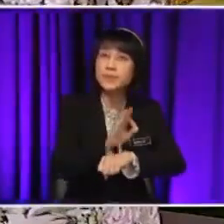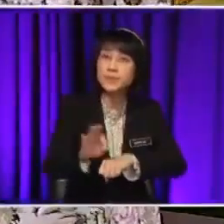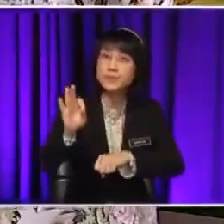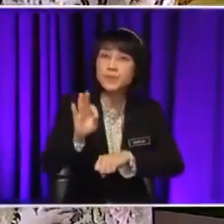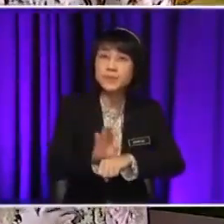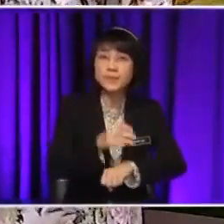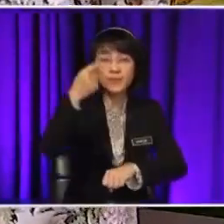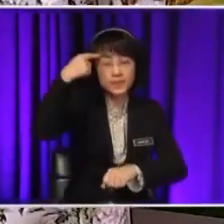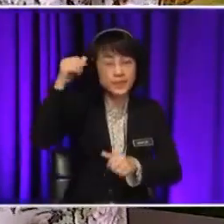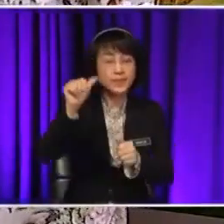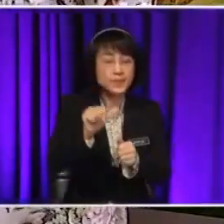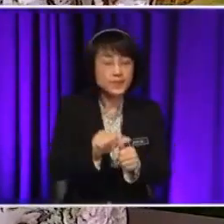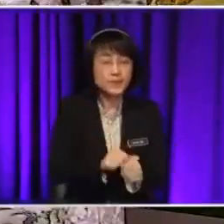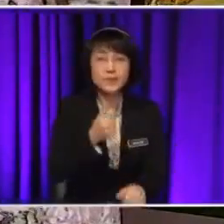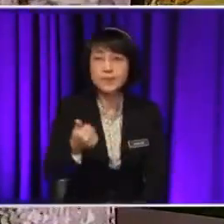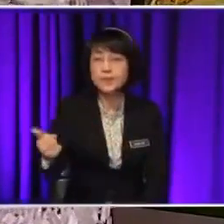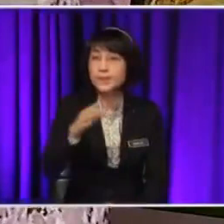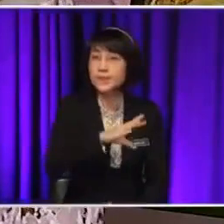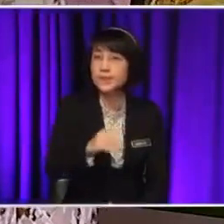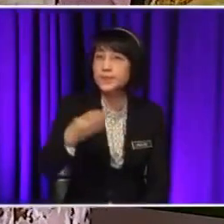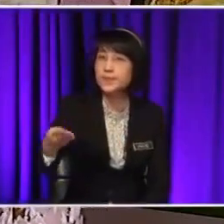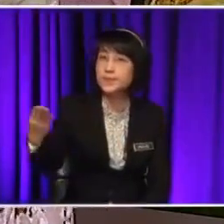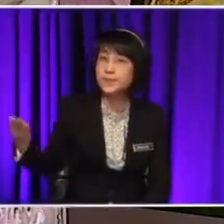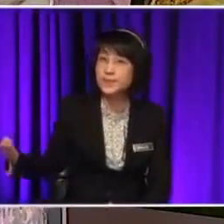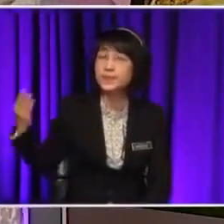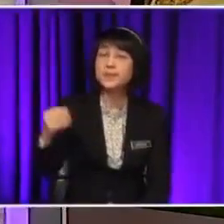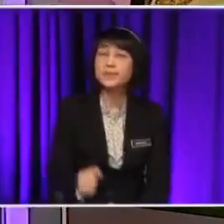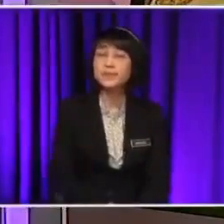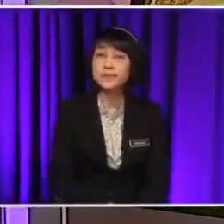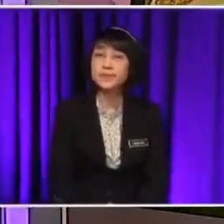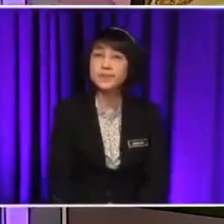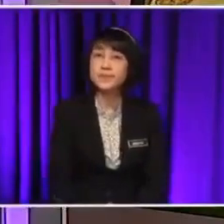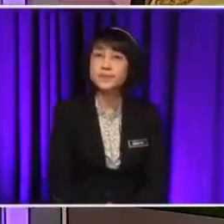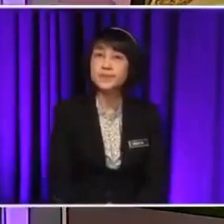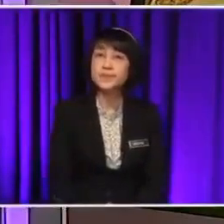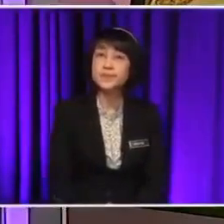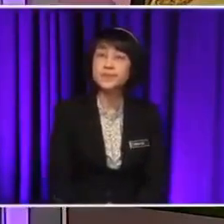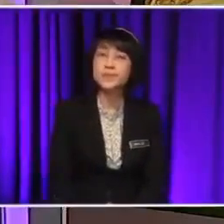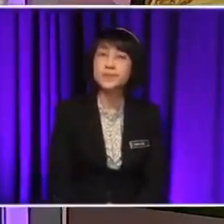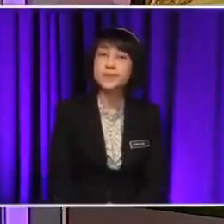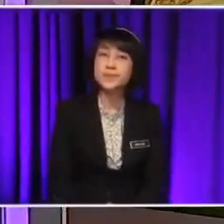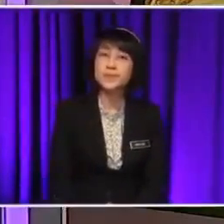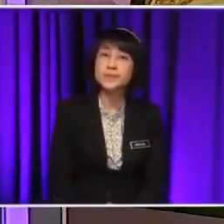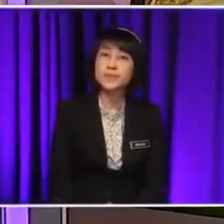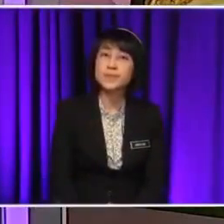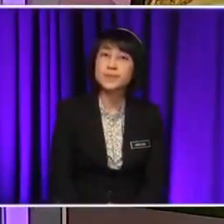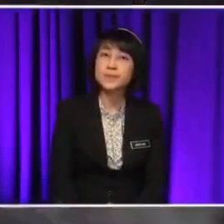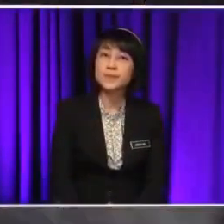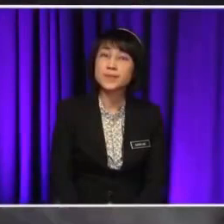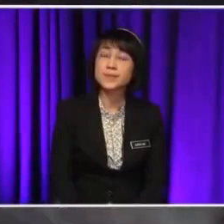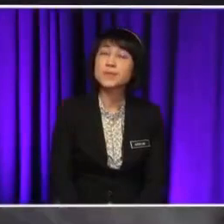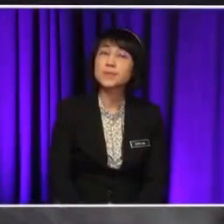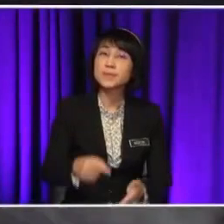setiap alat dan bahan tersebut. Okay, kita teruskan lagi. Baik, cikgu. Okey, di sini adalah contoh jenis